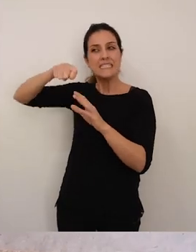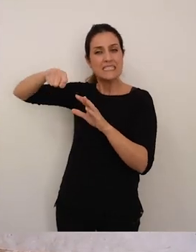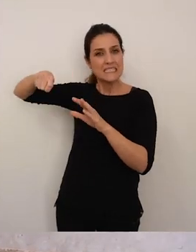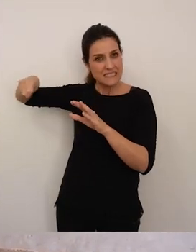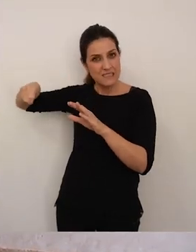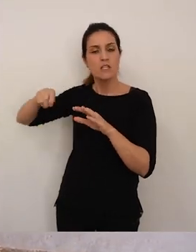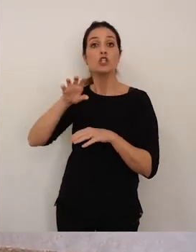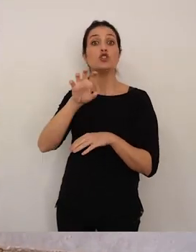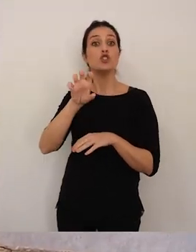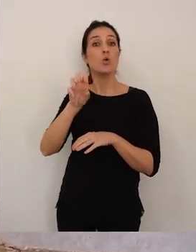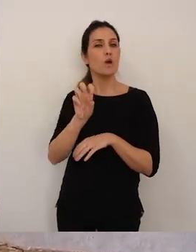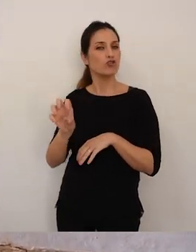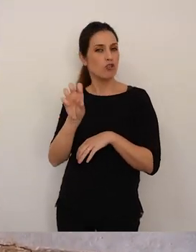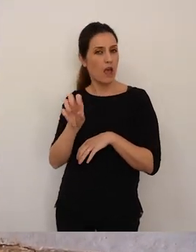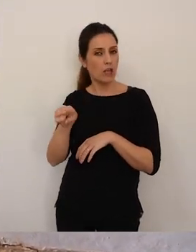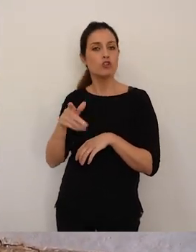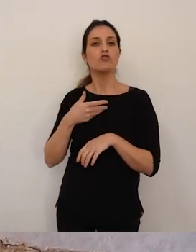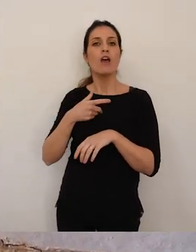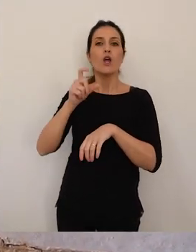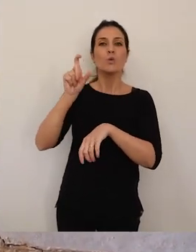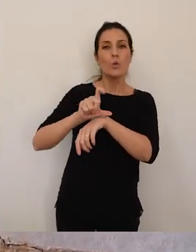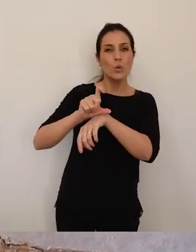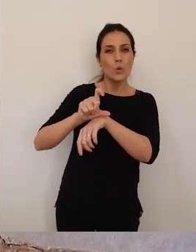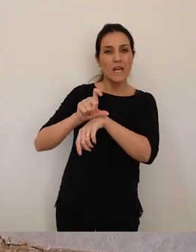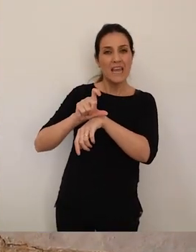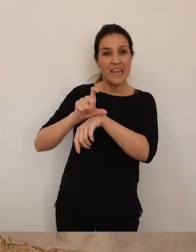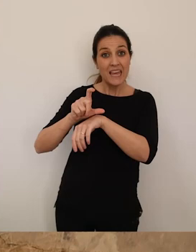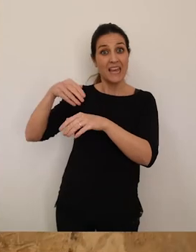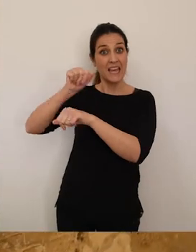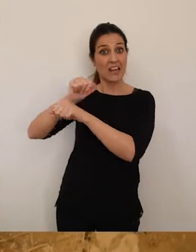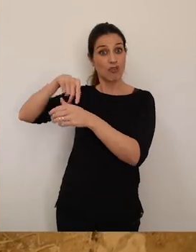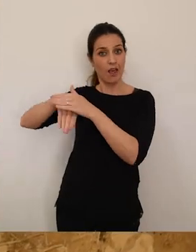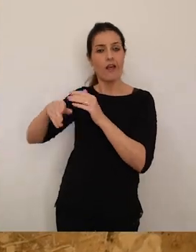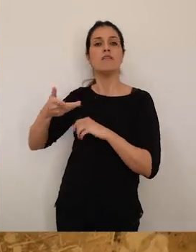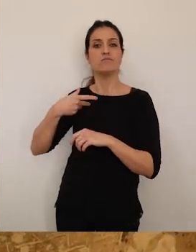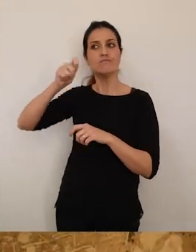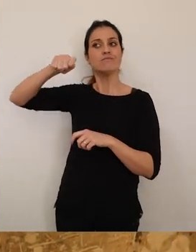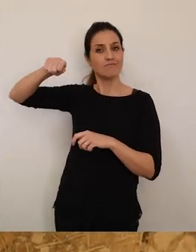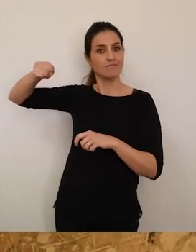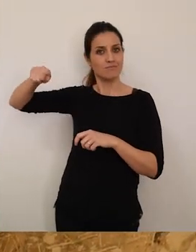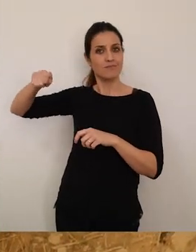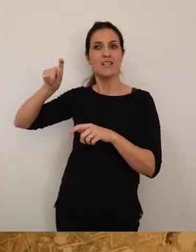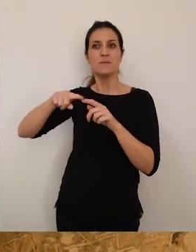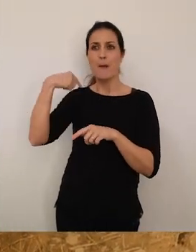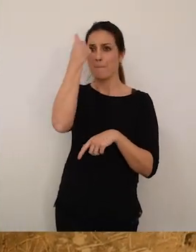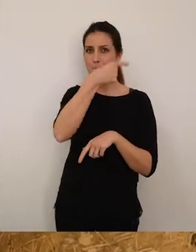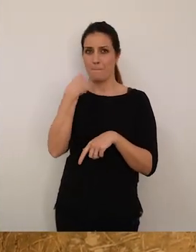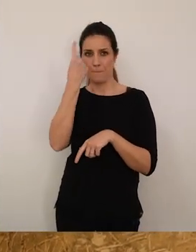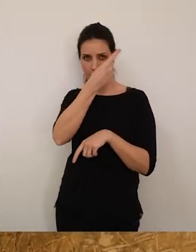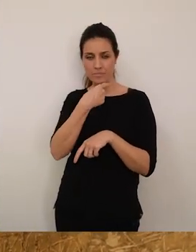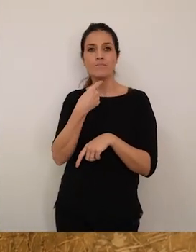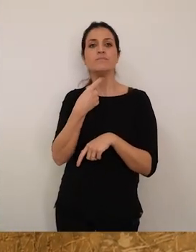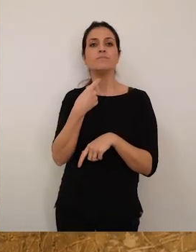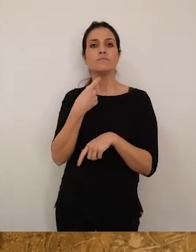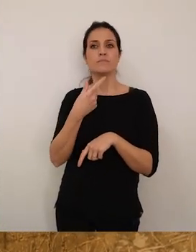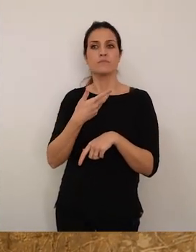500 devono risalire le incisioni eseguite da alcuni detenuti turchi ottomani. Tra queste spicca il volto del